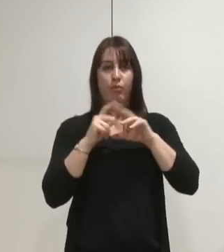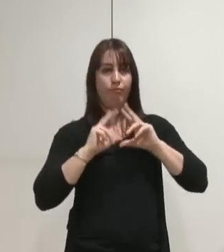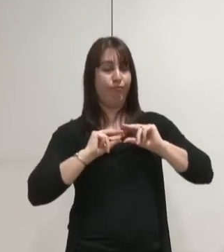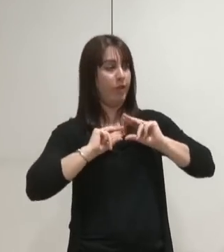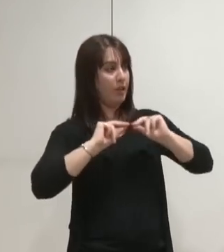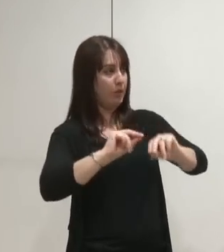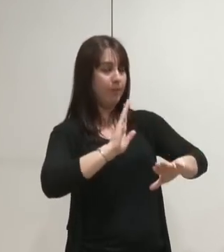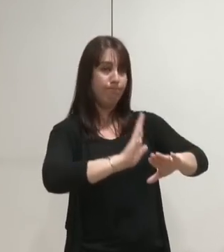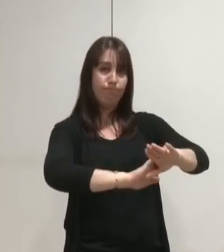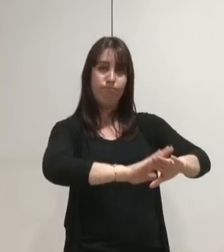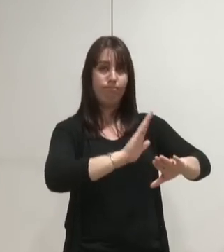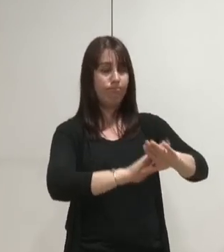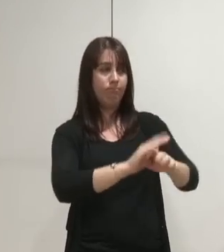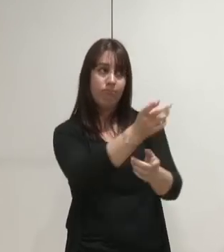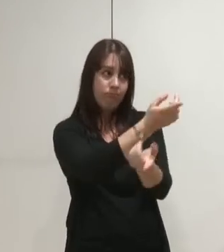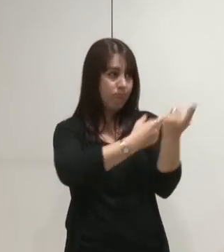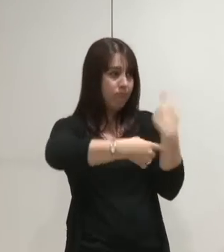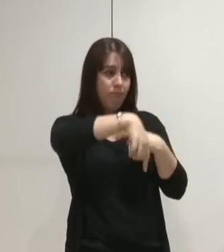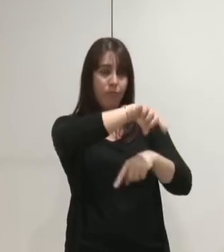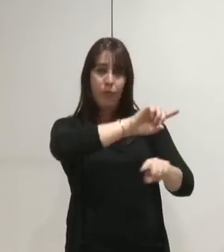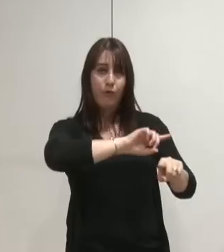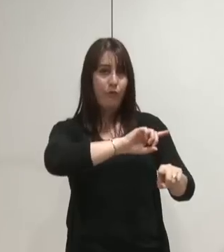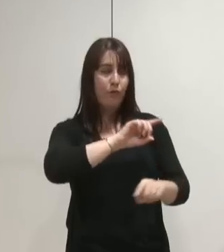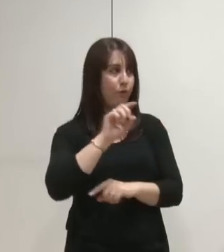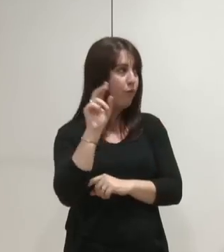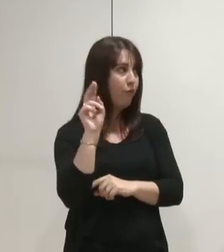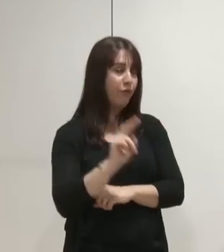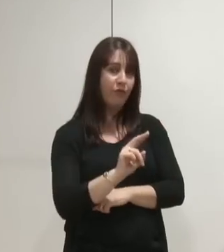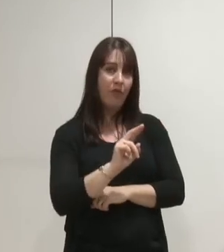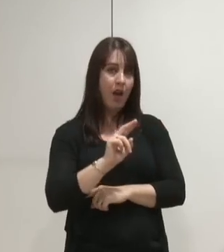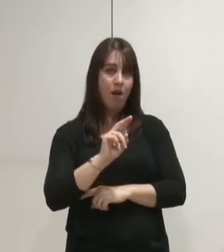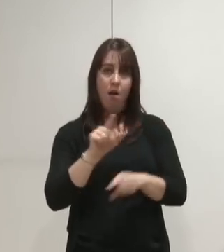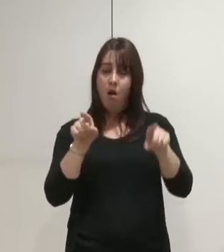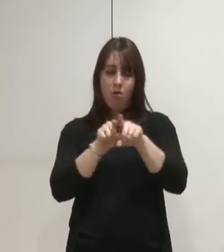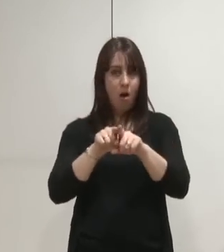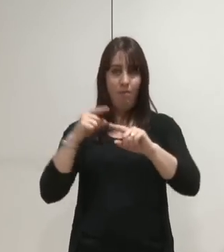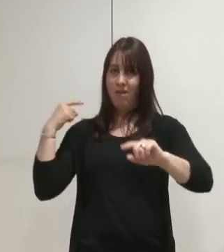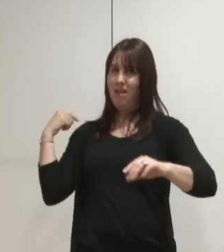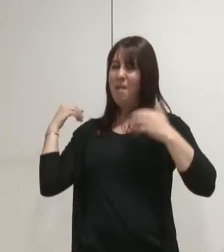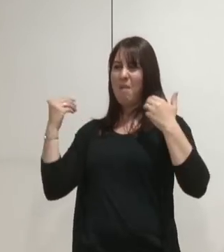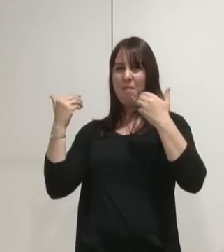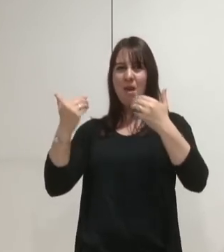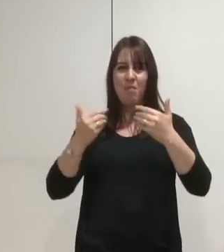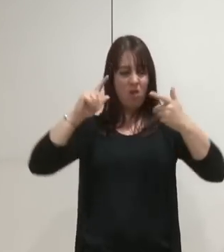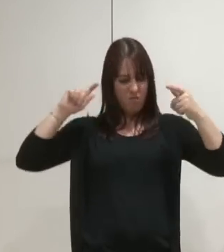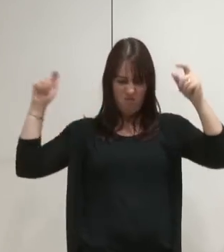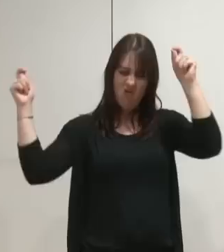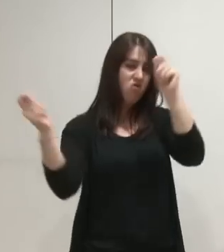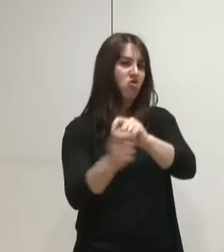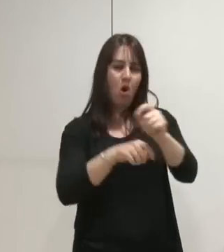train de commettre un reniment qui c'est votre